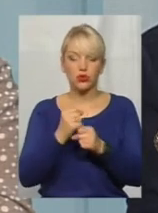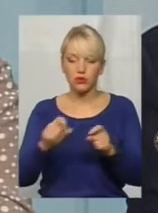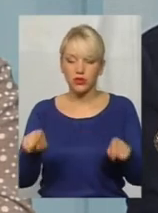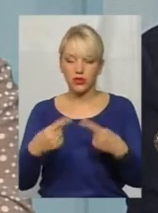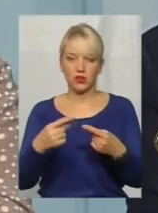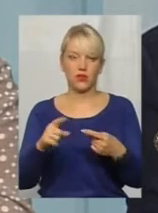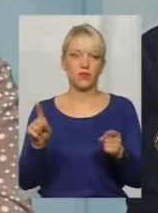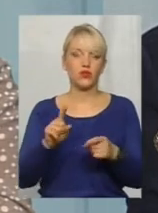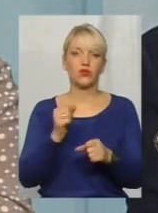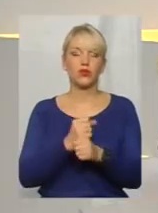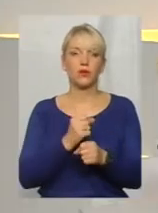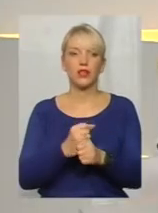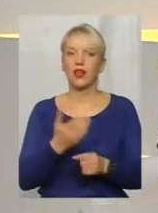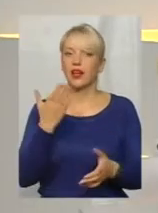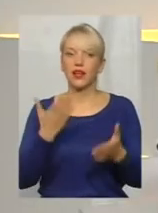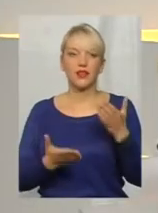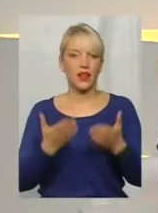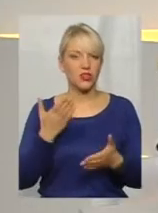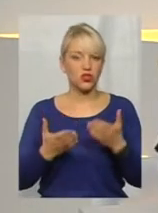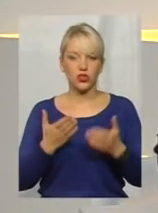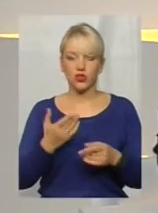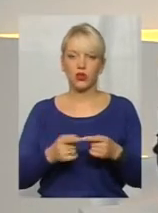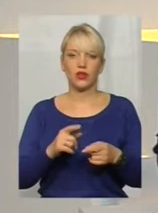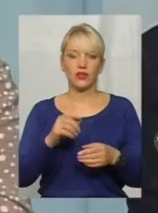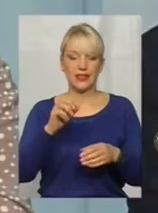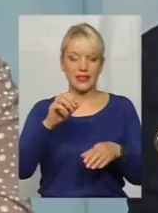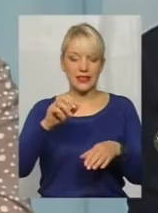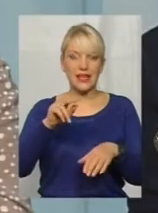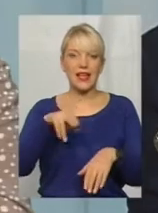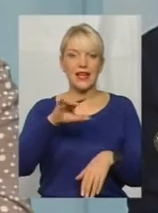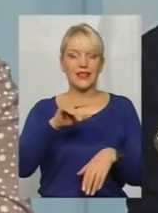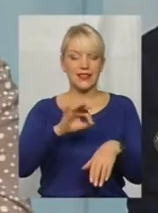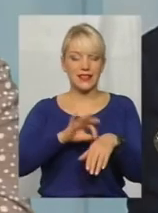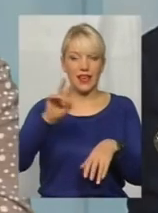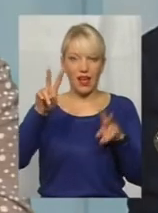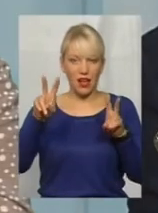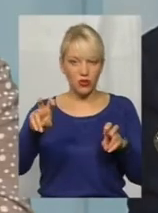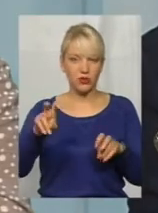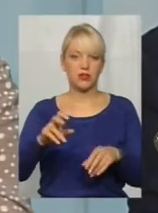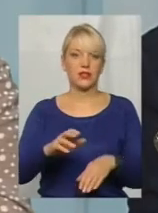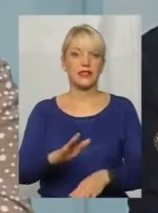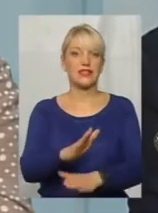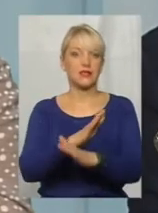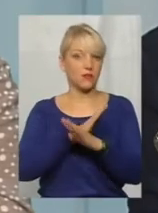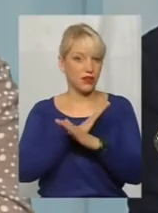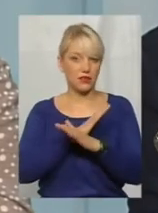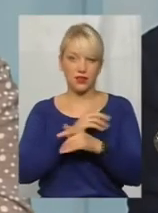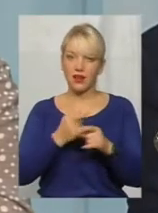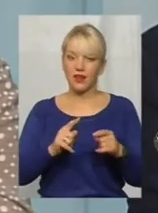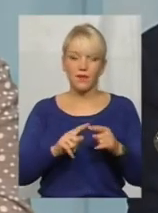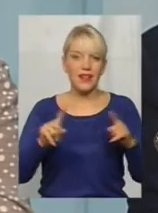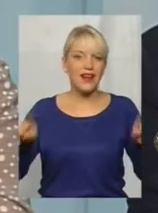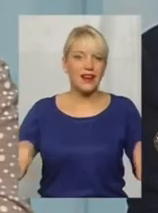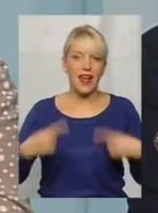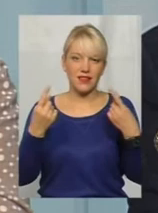включити дефібрилятор. Якщо ставиться діагноз біологічна смерть, серцево-легенева реанімація не проводиться. Не проводиться.